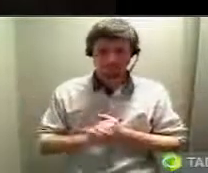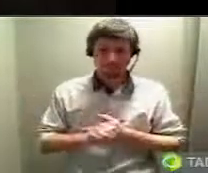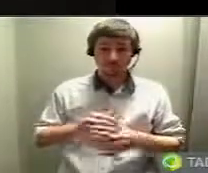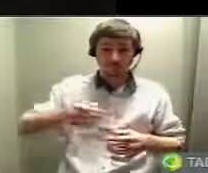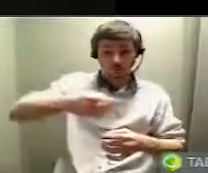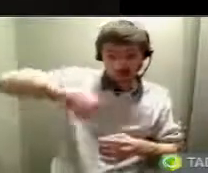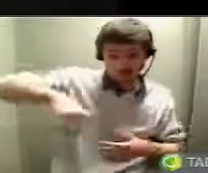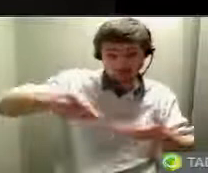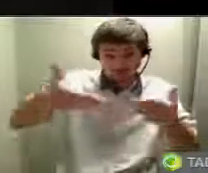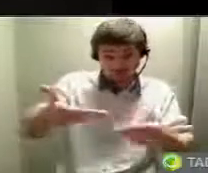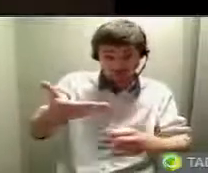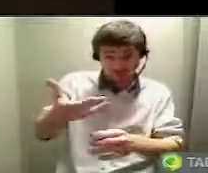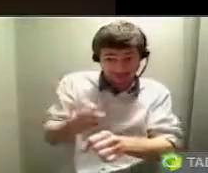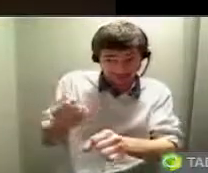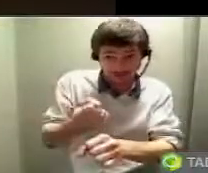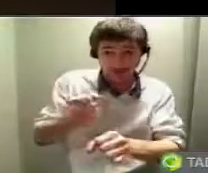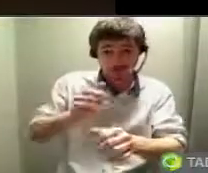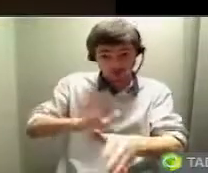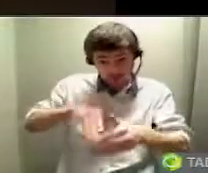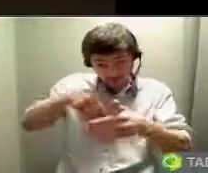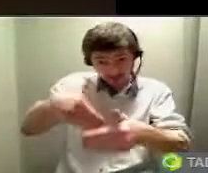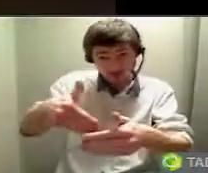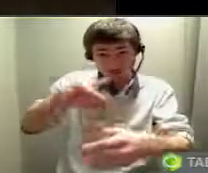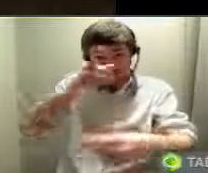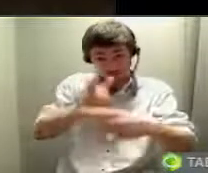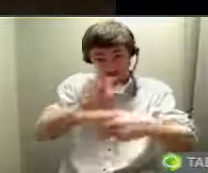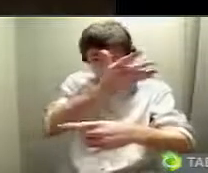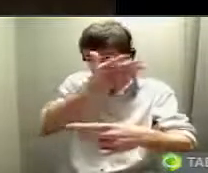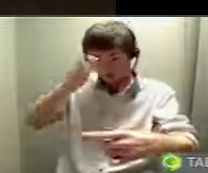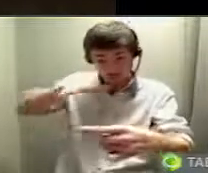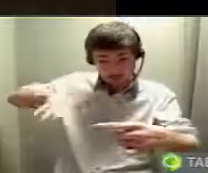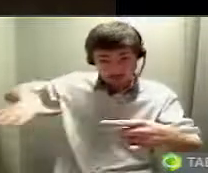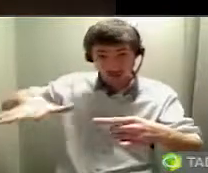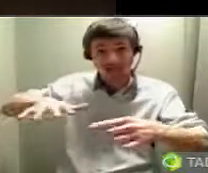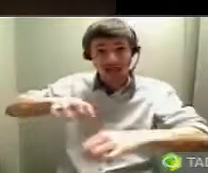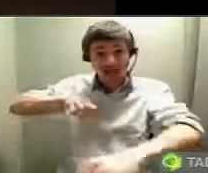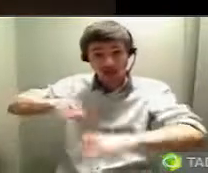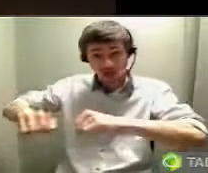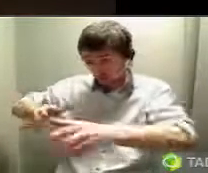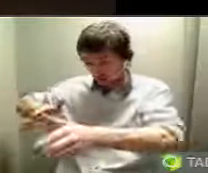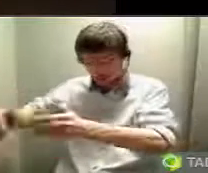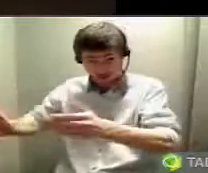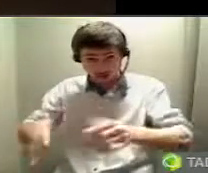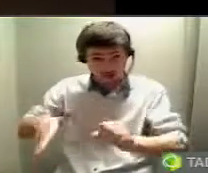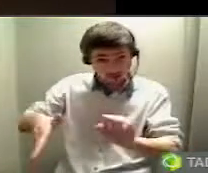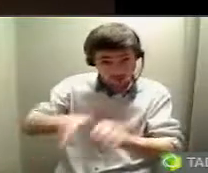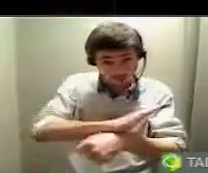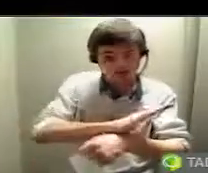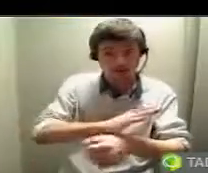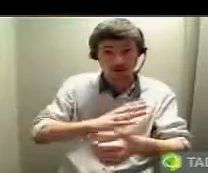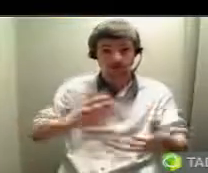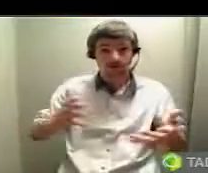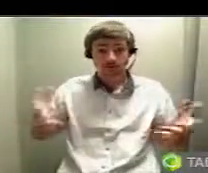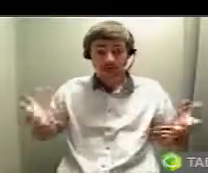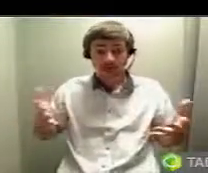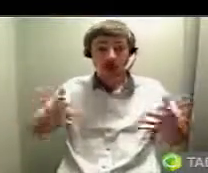des acteurs, à pousser l'idée que le handicap, c'est tout simplement une réalité de la vie.